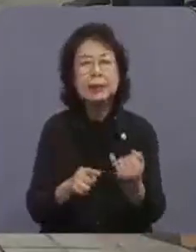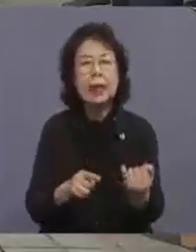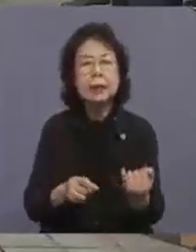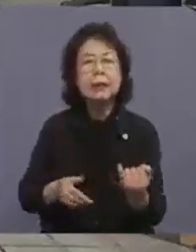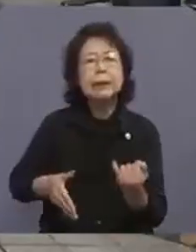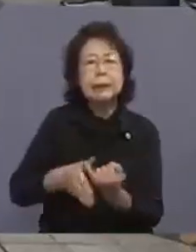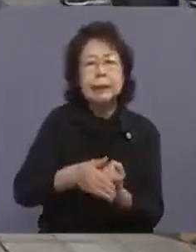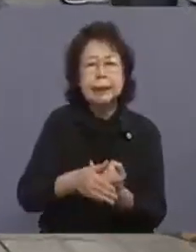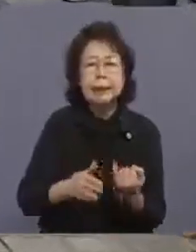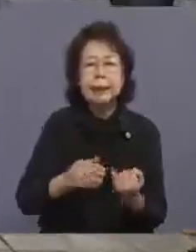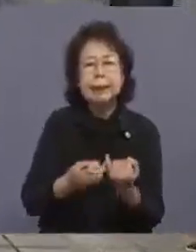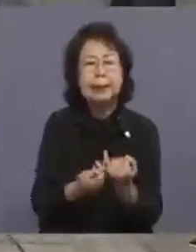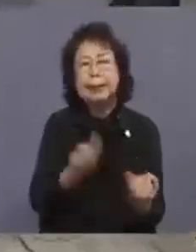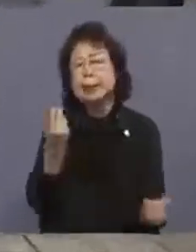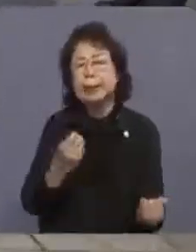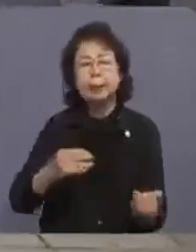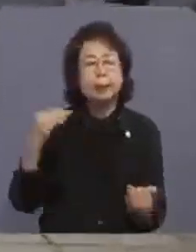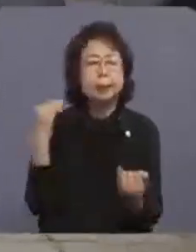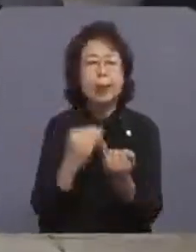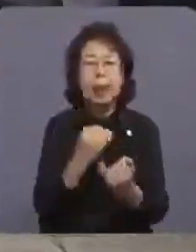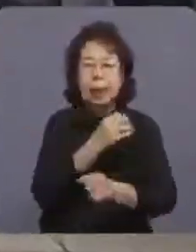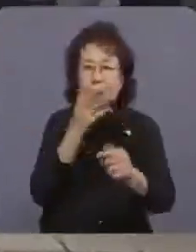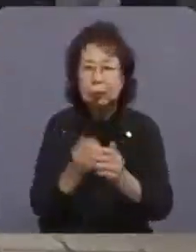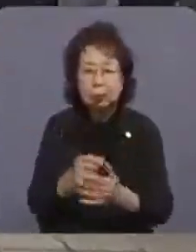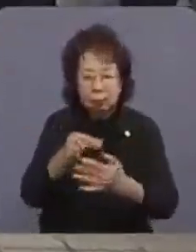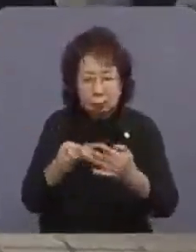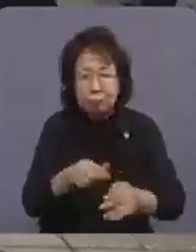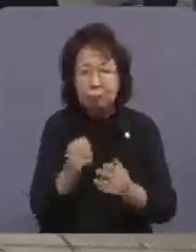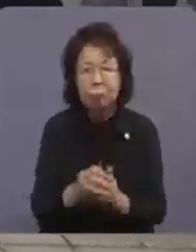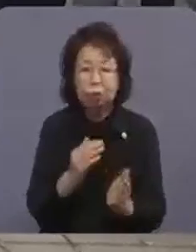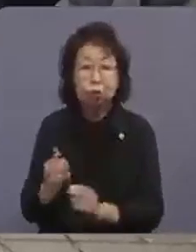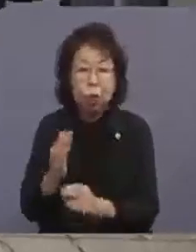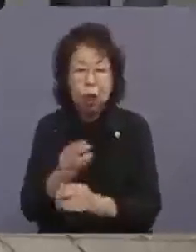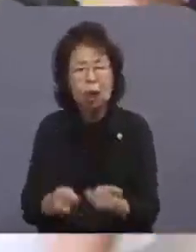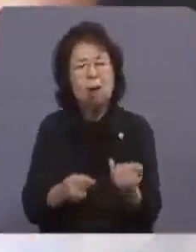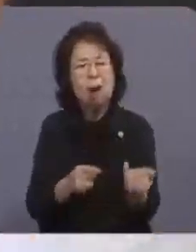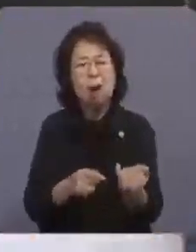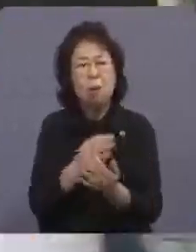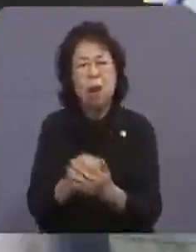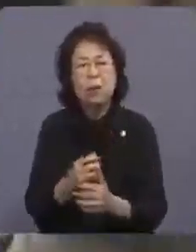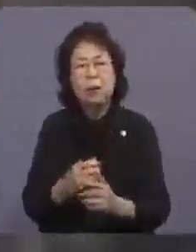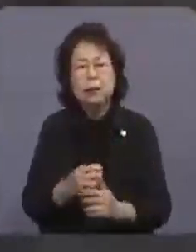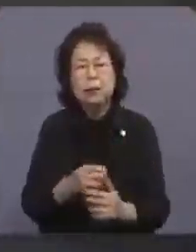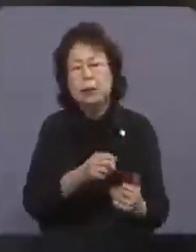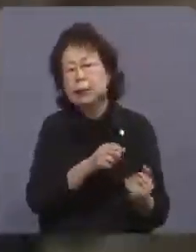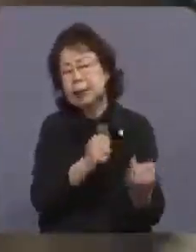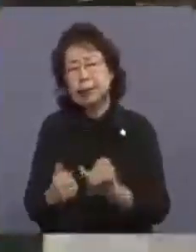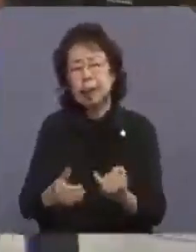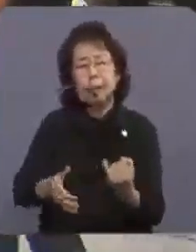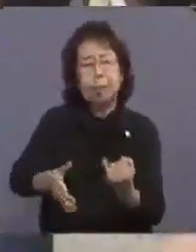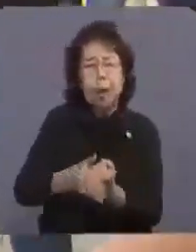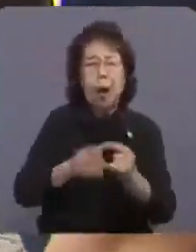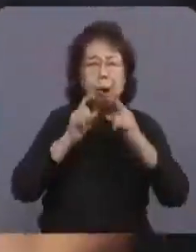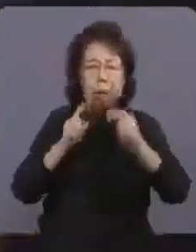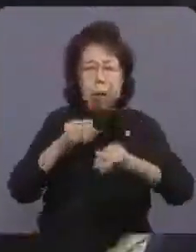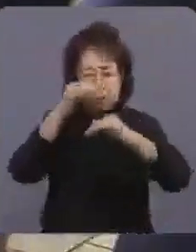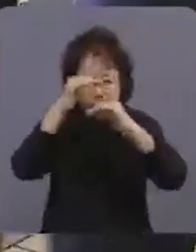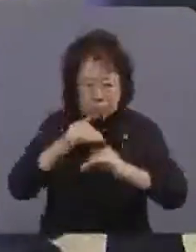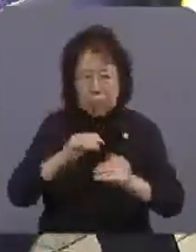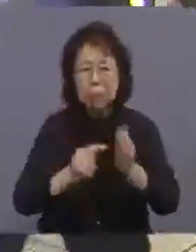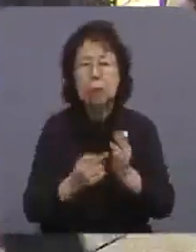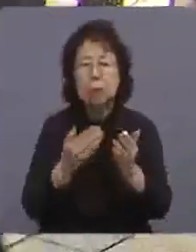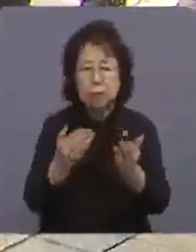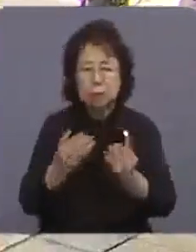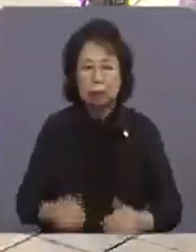사형을 구했습니다 프레젠테이션까지 준비해 정씨에게 사형선고가 필요한 이유를 조목조목 설명한